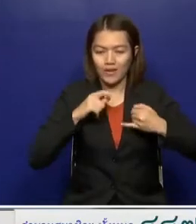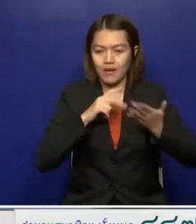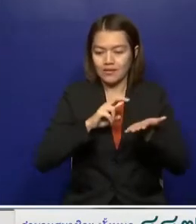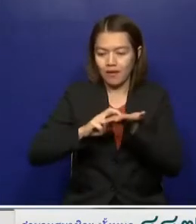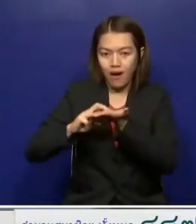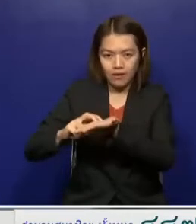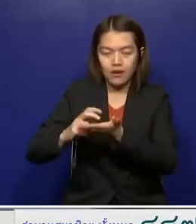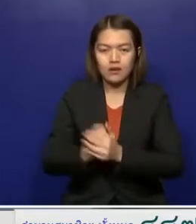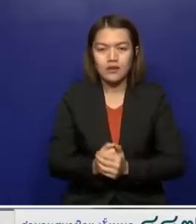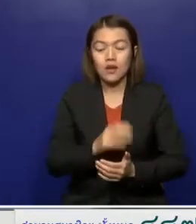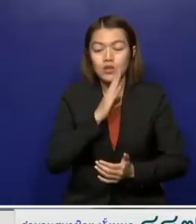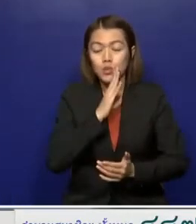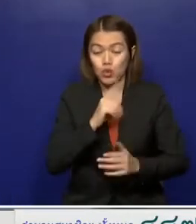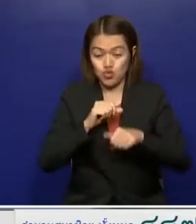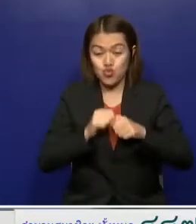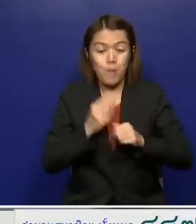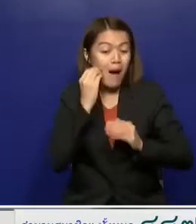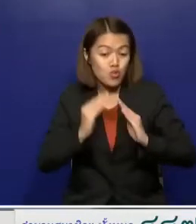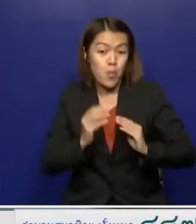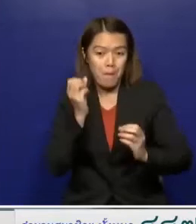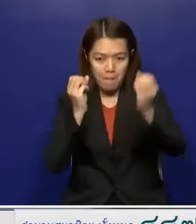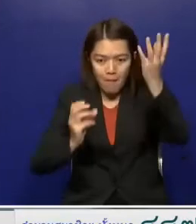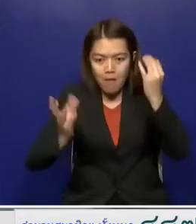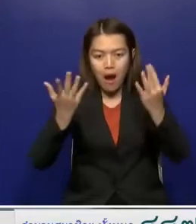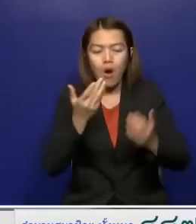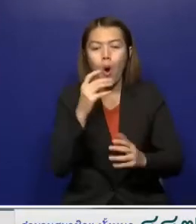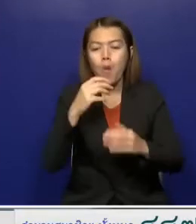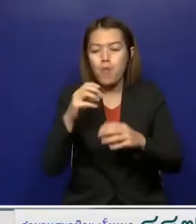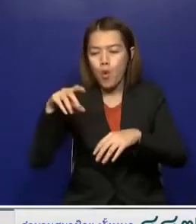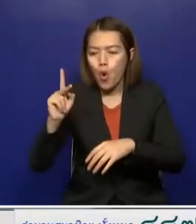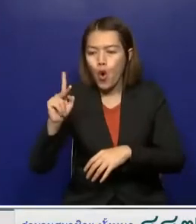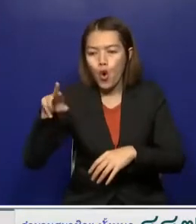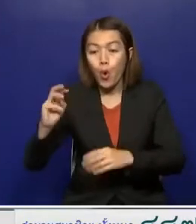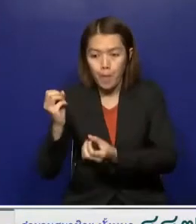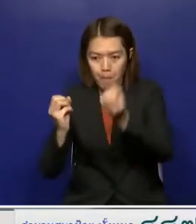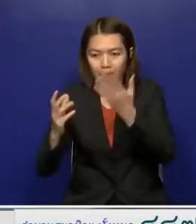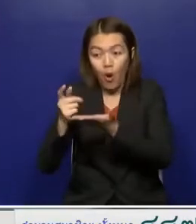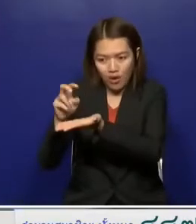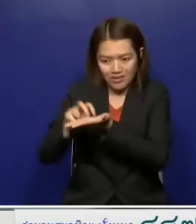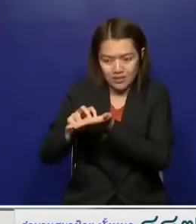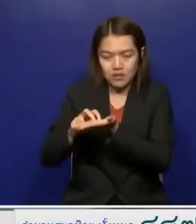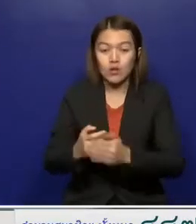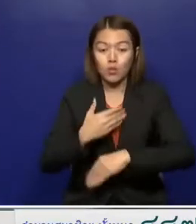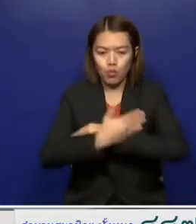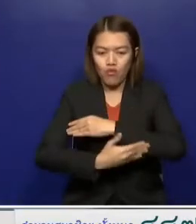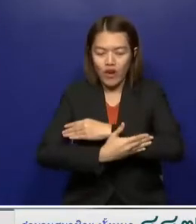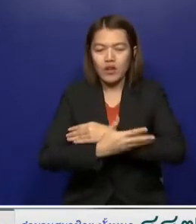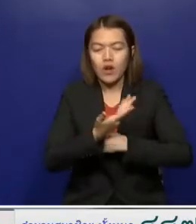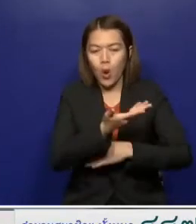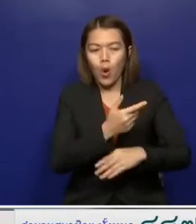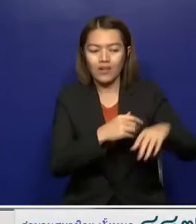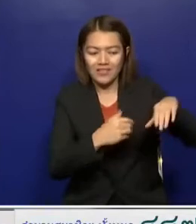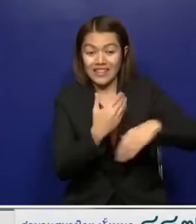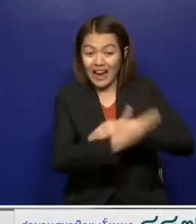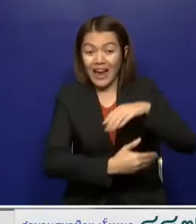เช่นคนอยู่ในพ้นที่ป่าต้องไปขอนงสือรบรองจกมป่าไม้คนทอยู่ในที่รไฟต้องขอนงสือรบรองจากกรถไฟ